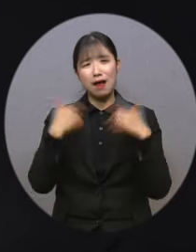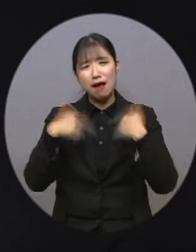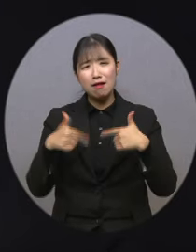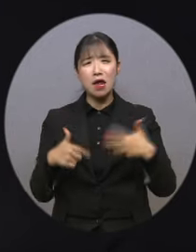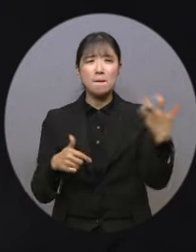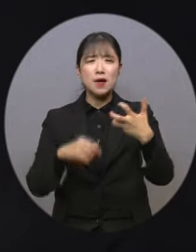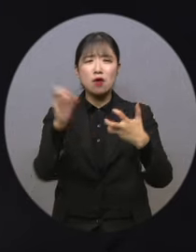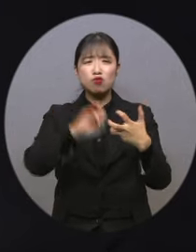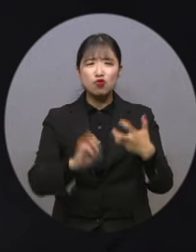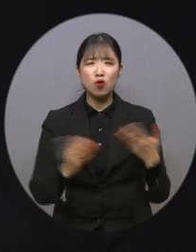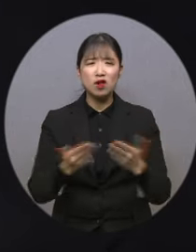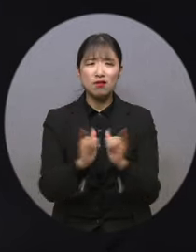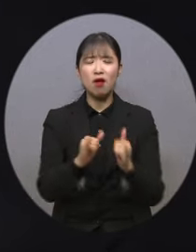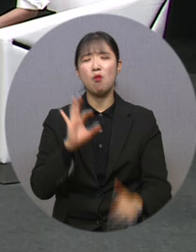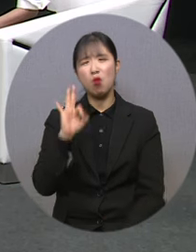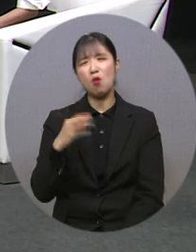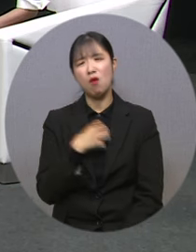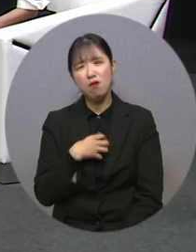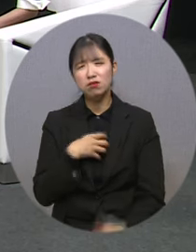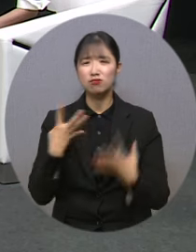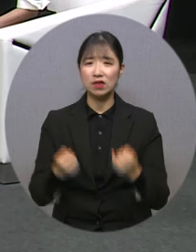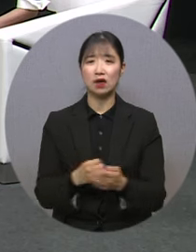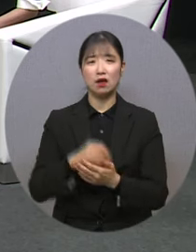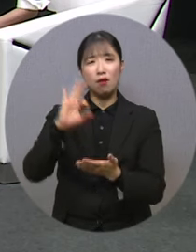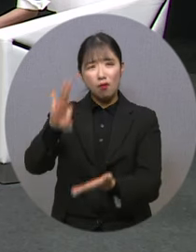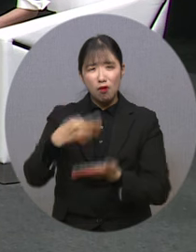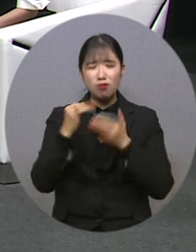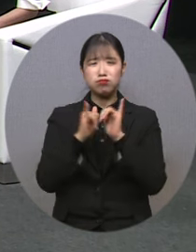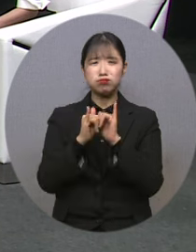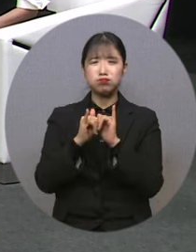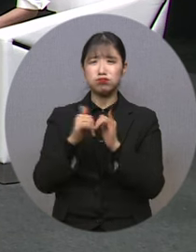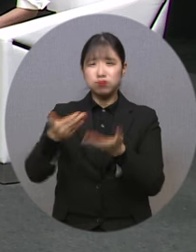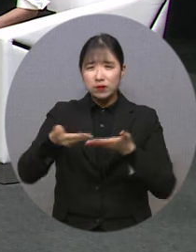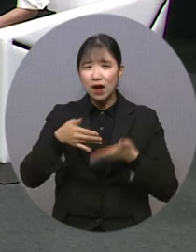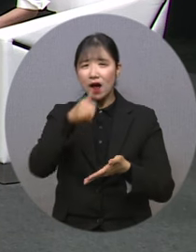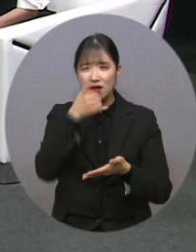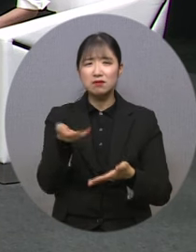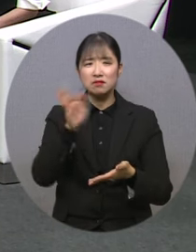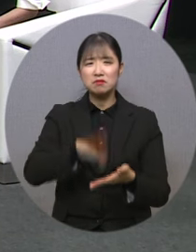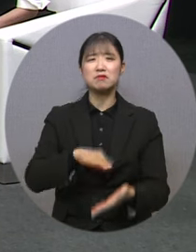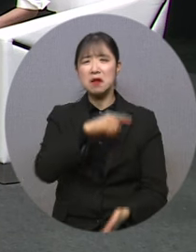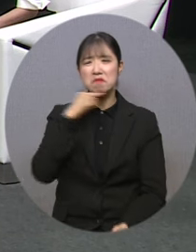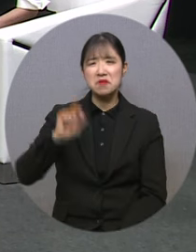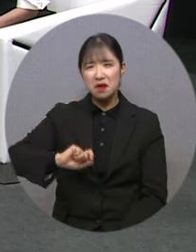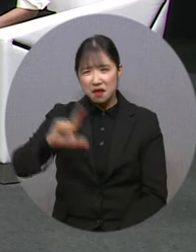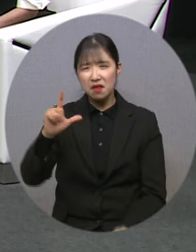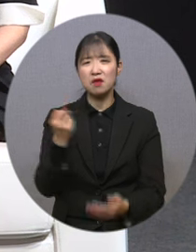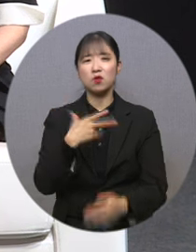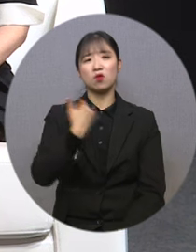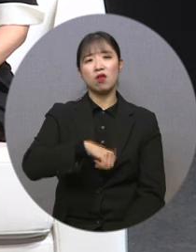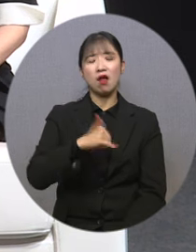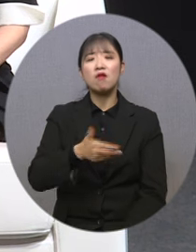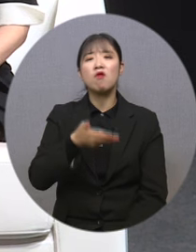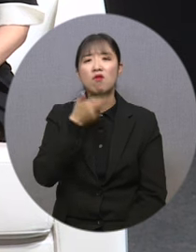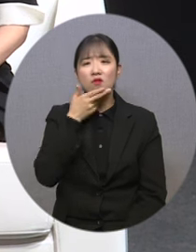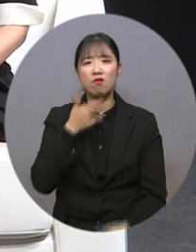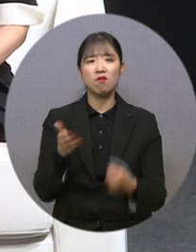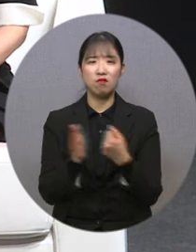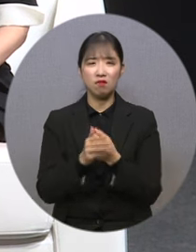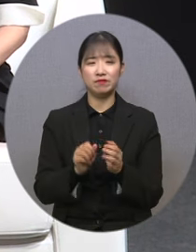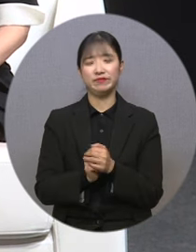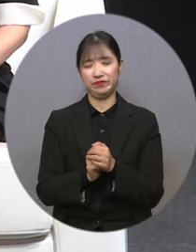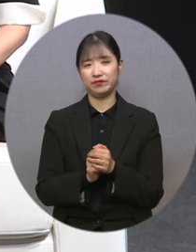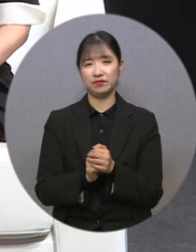근로자가 동국 쩌리 월급 받으면 적자 않아요 심지어 자녀를 적게 낮다 보니까 국민 배당금이